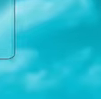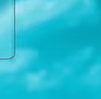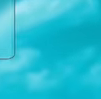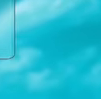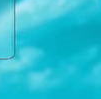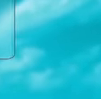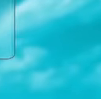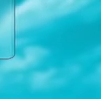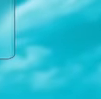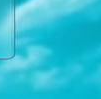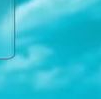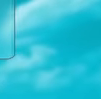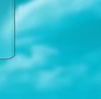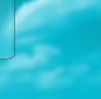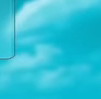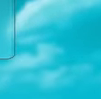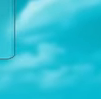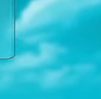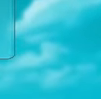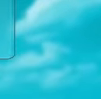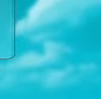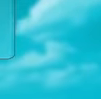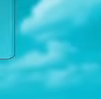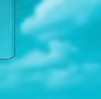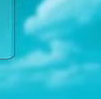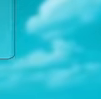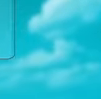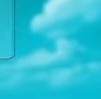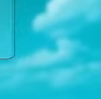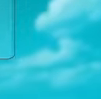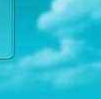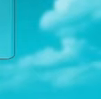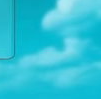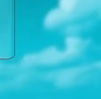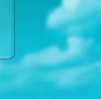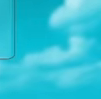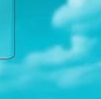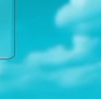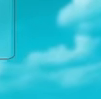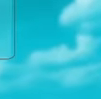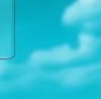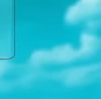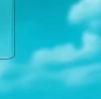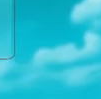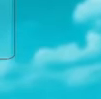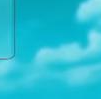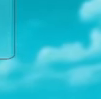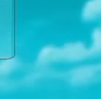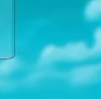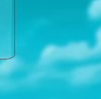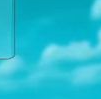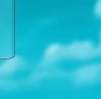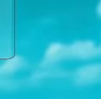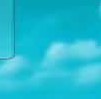В Аральском районе днем плюс 17, ночью плюс 3. В Казалинском районе днем плюс 17, ночью плюс 3.